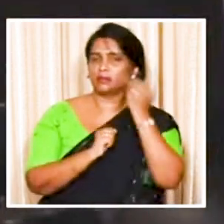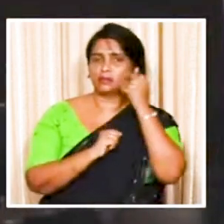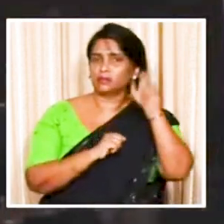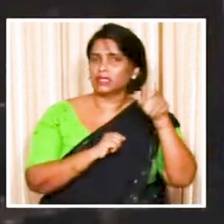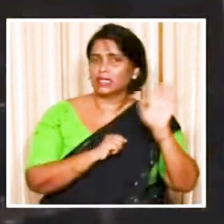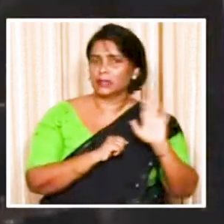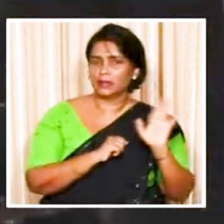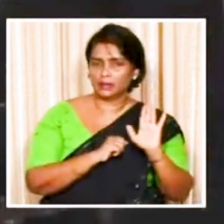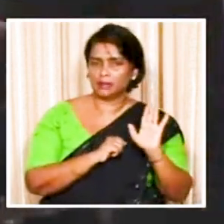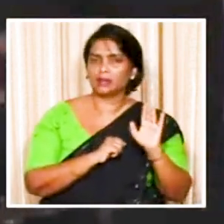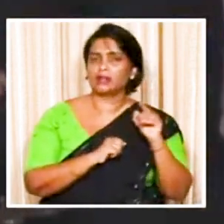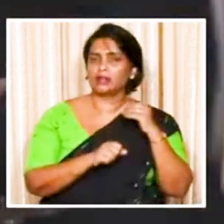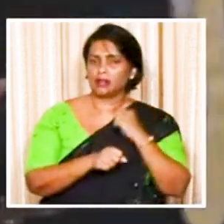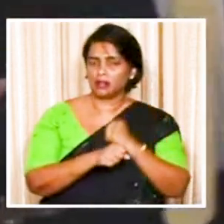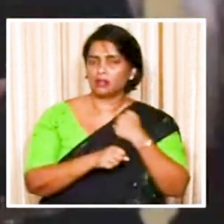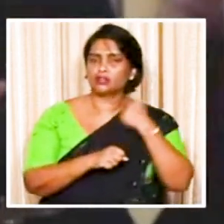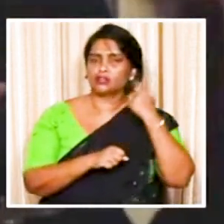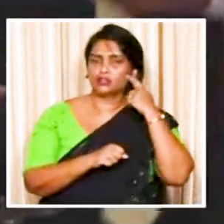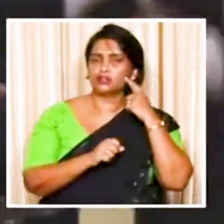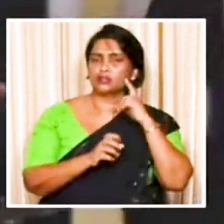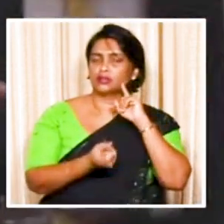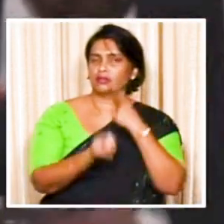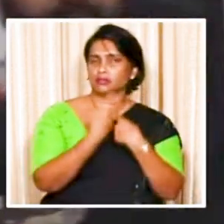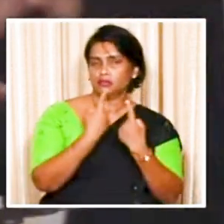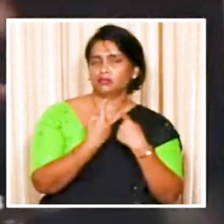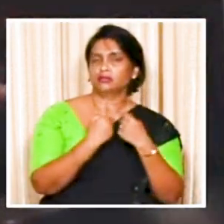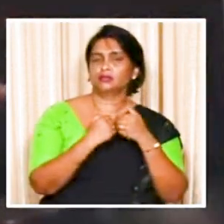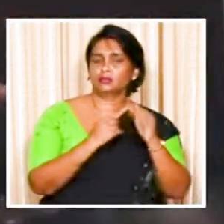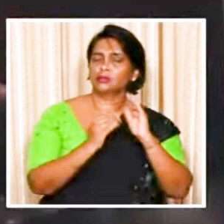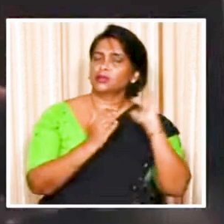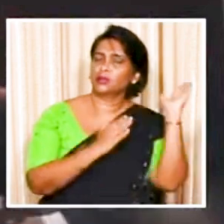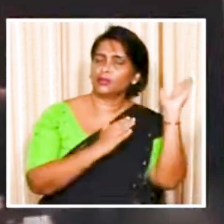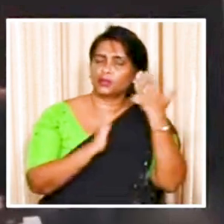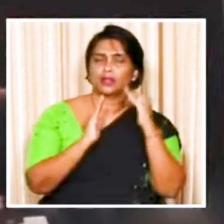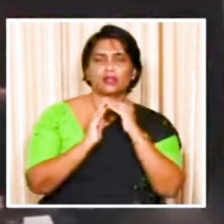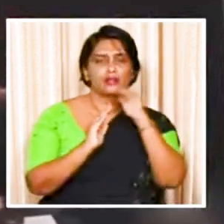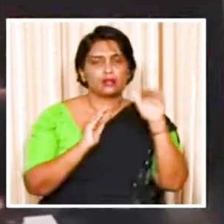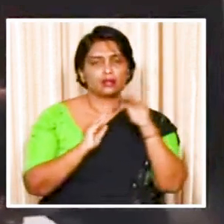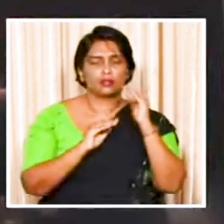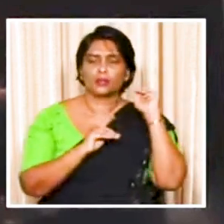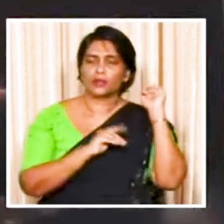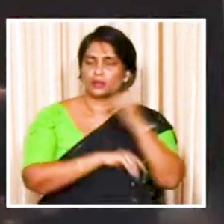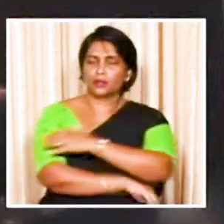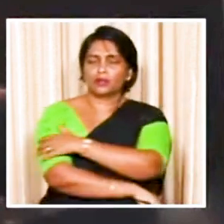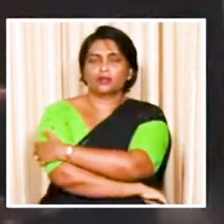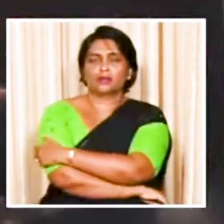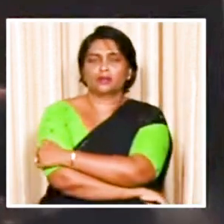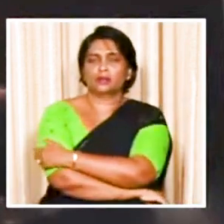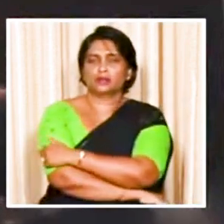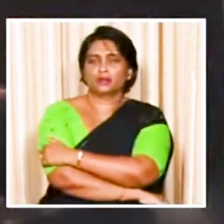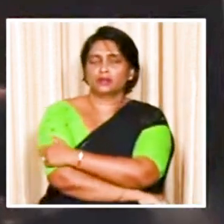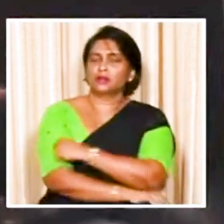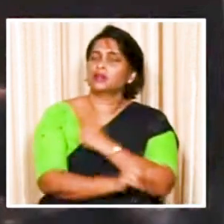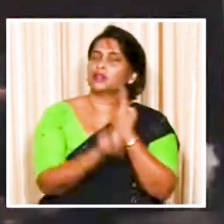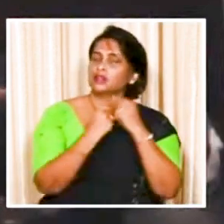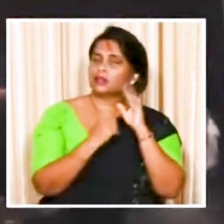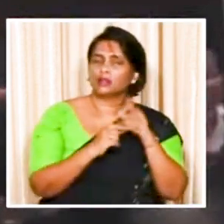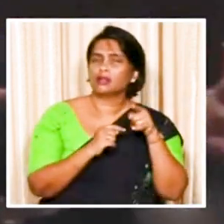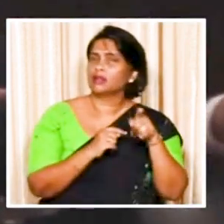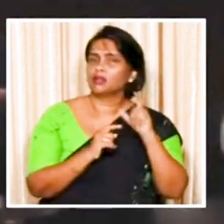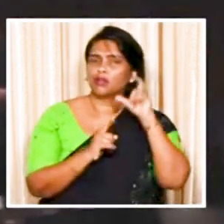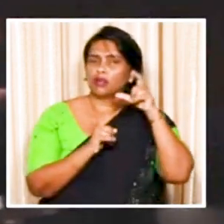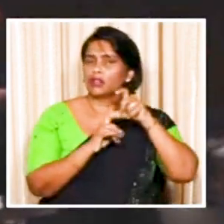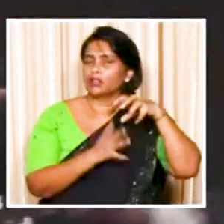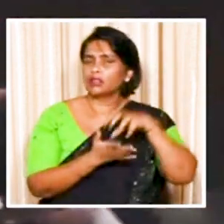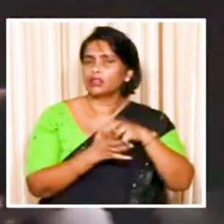நடக்கிறது, சனத்தொகை கணக்கெடுப்பு நடைபெறுகிறது. அது எல்லா கிராமங்களிலும் எல்லா இடங்களிலும் நடைபெறுகிறது. அதேன் கொழும்பு மாவட்டத்துக்கு மட்டும்